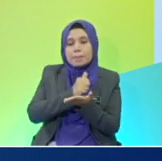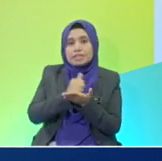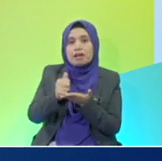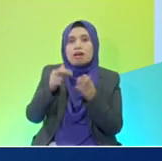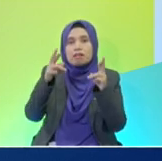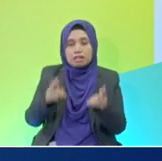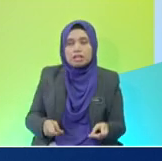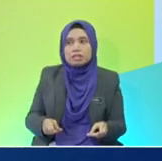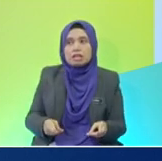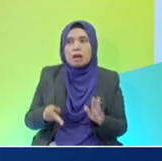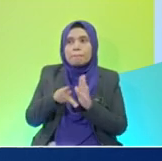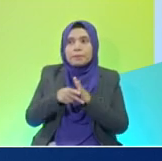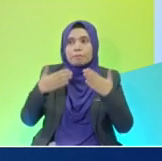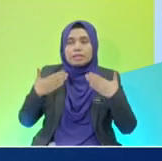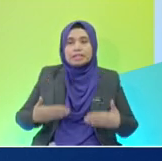ekonomi negeri